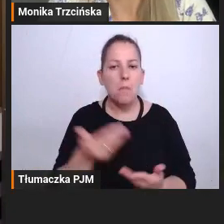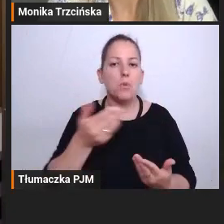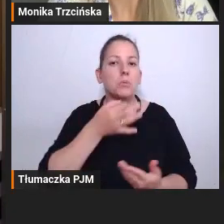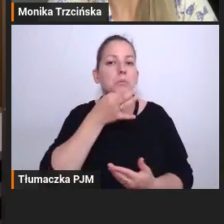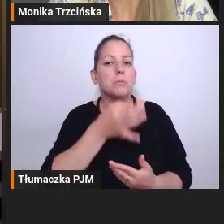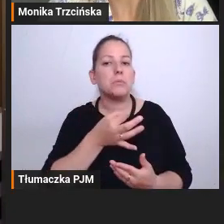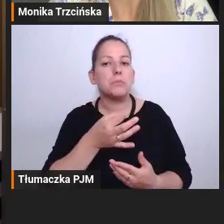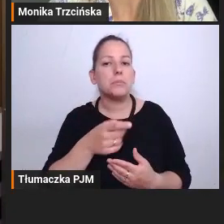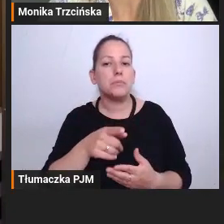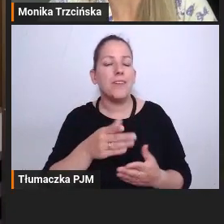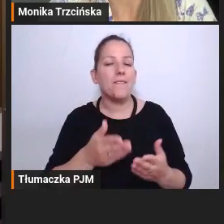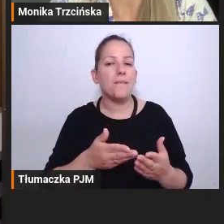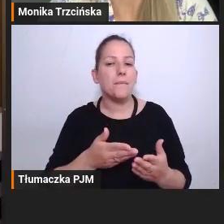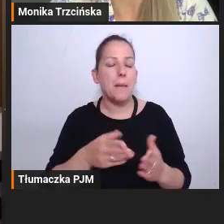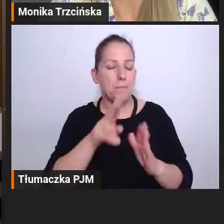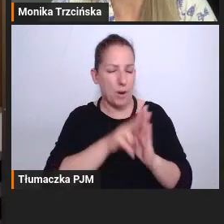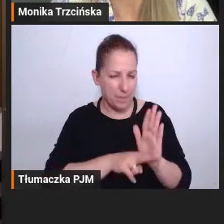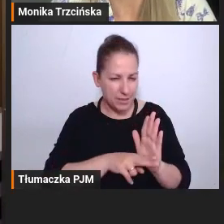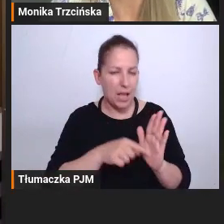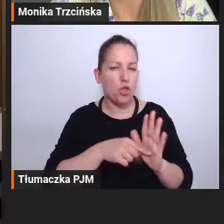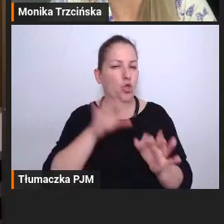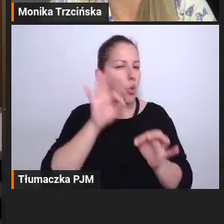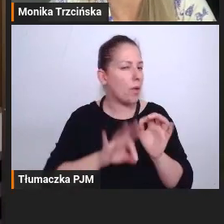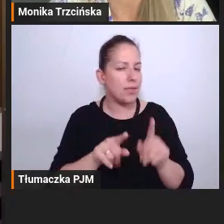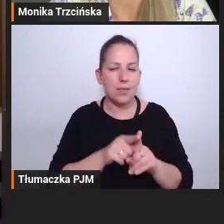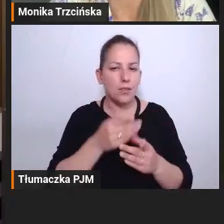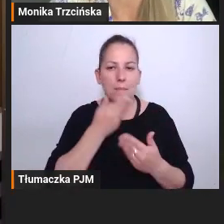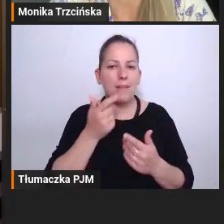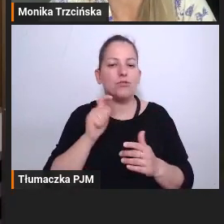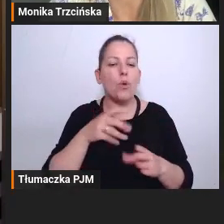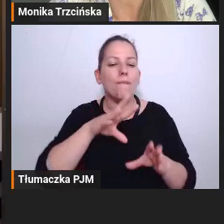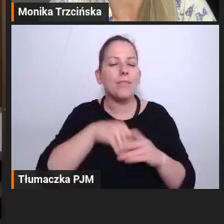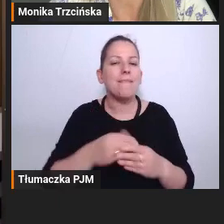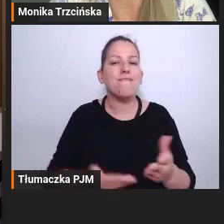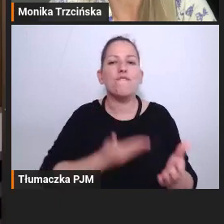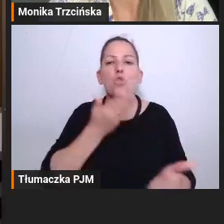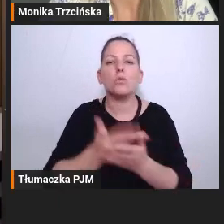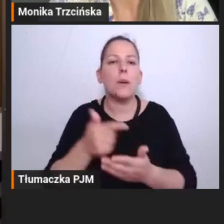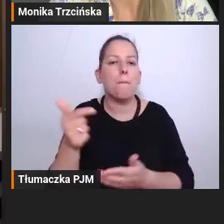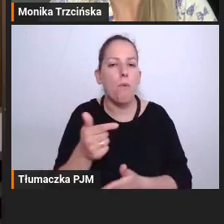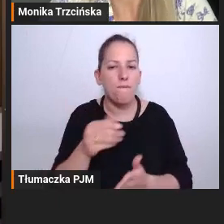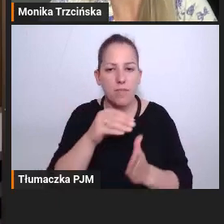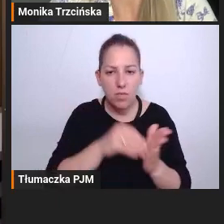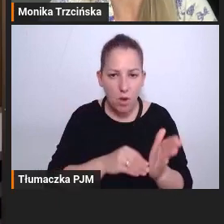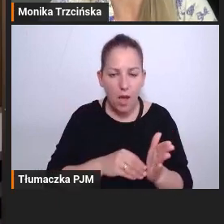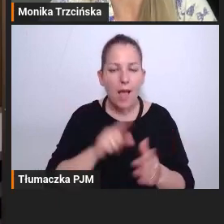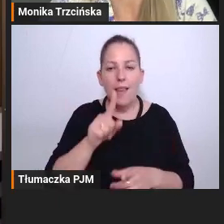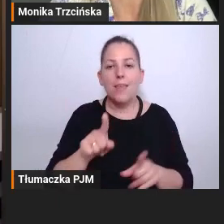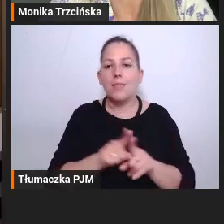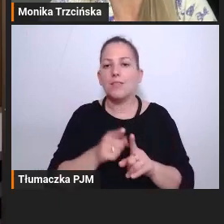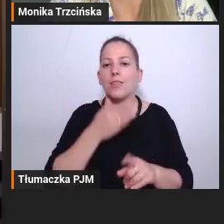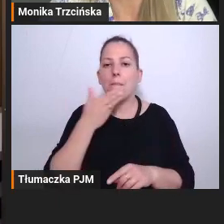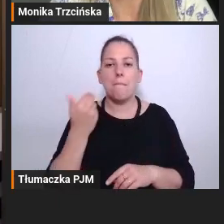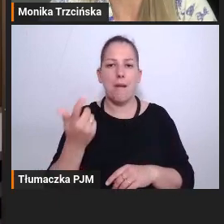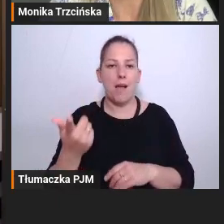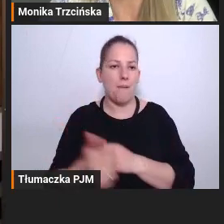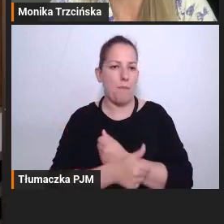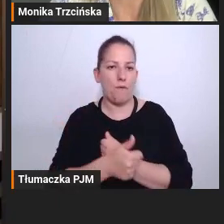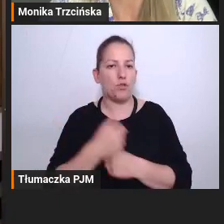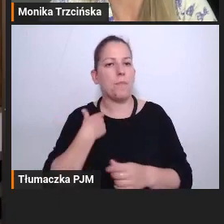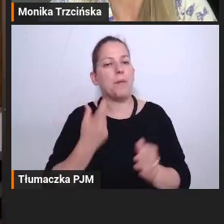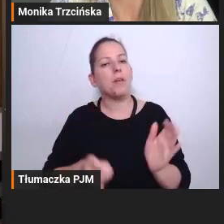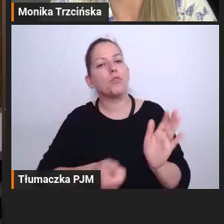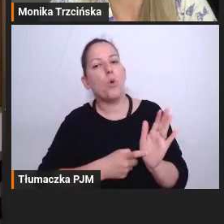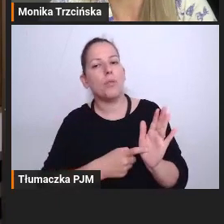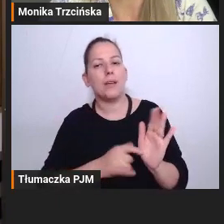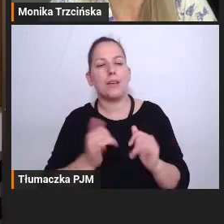wniosku, tutaj przepis nam tak dokładnie nie mówi, co powinno znaleźć się we wniosku, natomiast tutaj też nie ma podstaw do tego, żeby żądać od pracownika